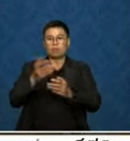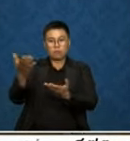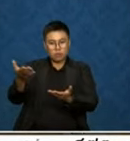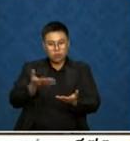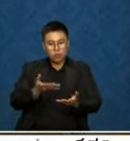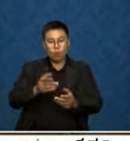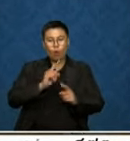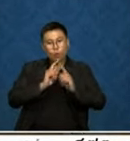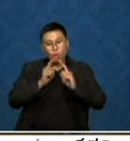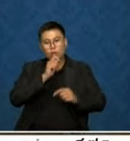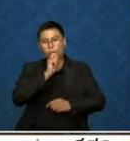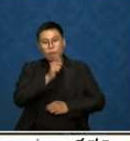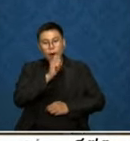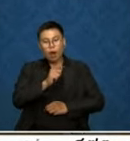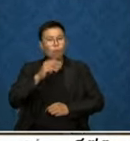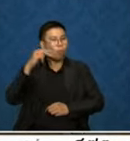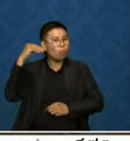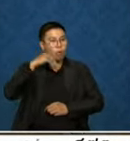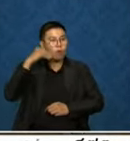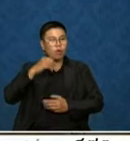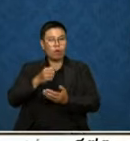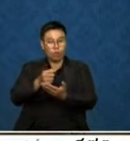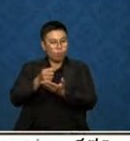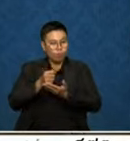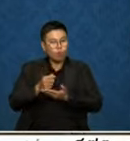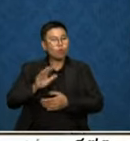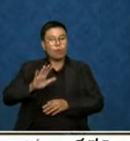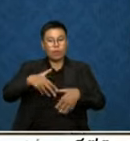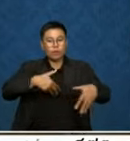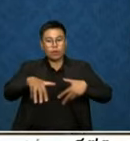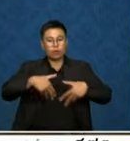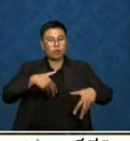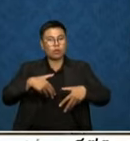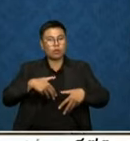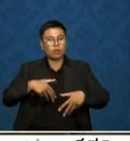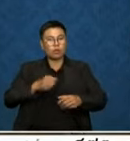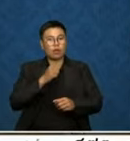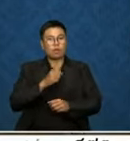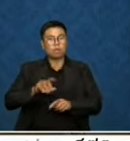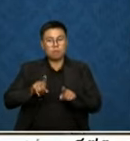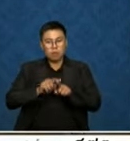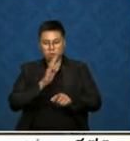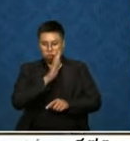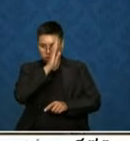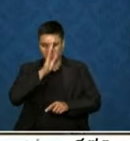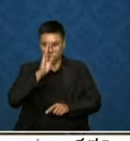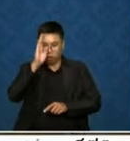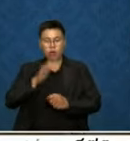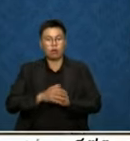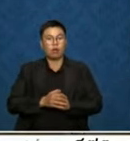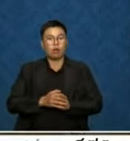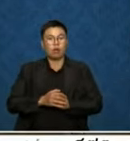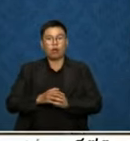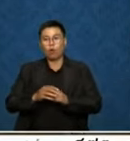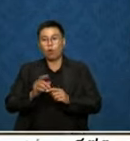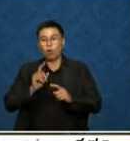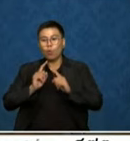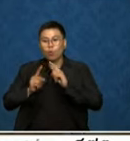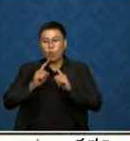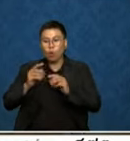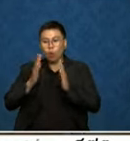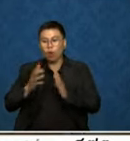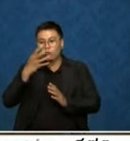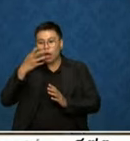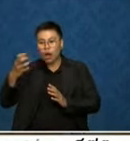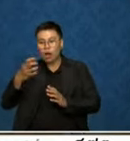คนเหล่านั้นเนี่ยไม่ได้ช่วยประชาชนจริงๆนะครับรับสองหน้านะครับอีกฝั่งก็ไปเจรจากับผู้เสียหายแล้วก็